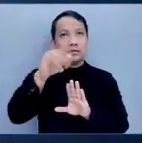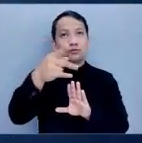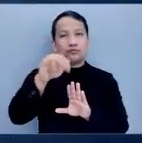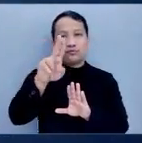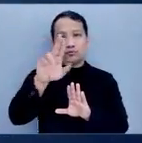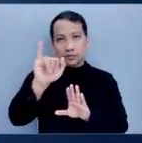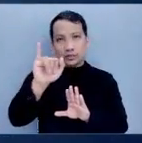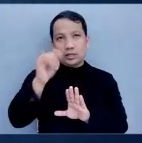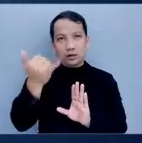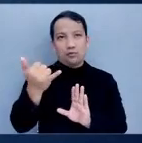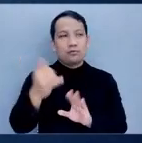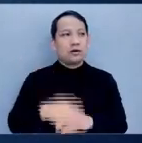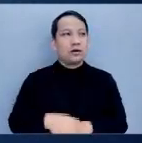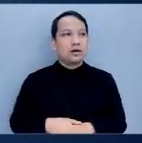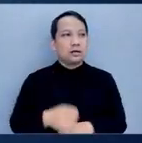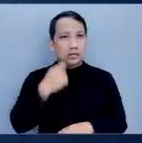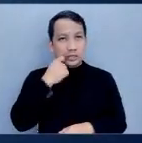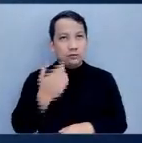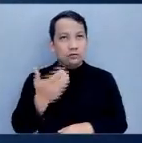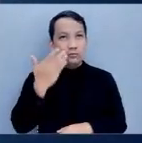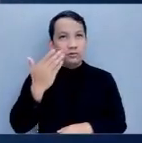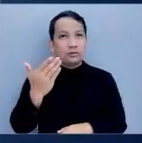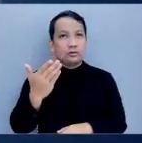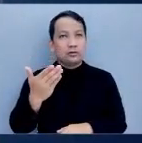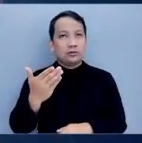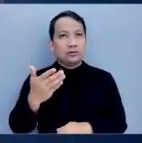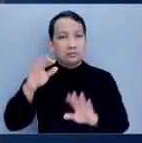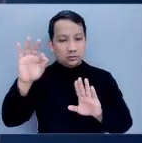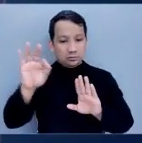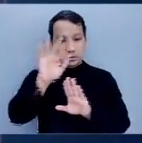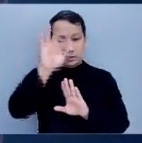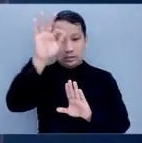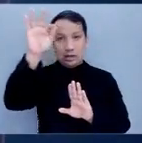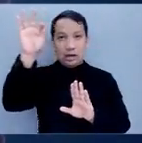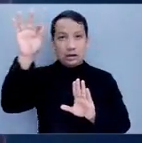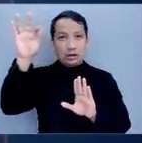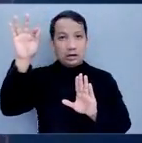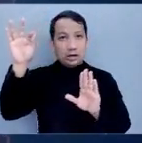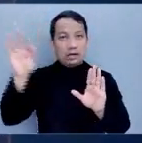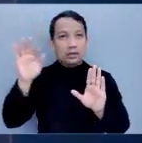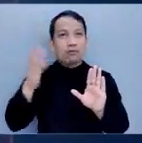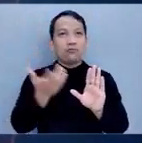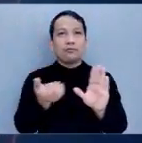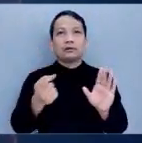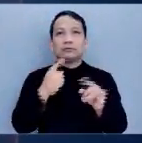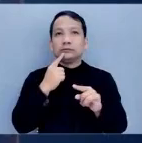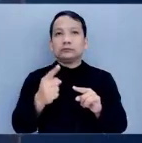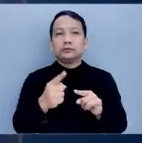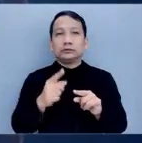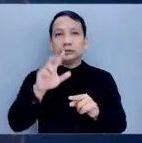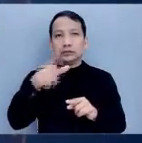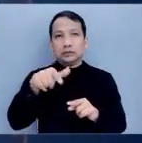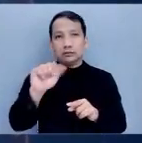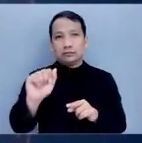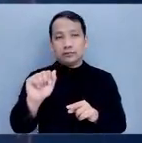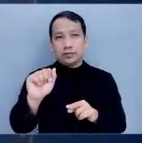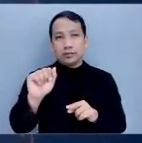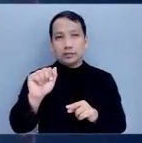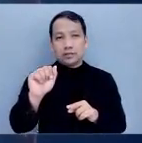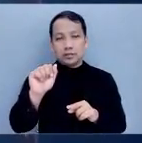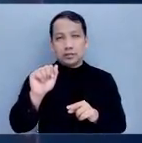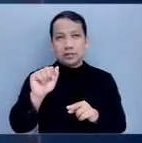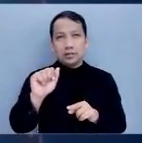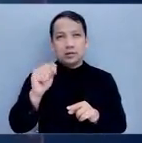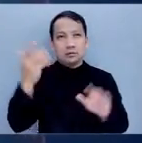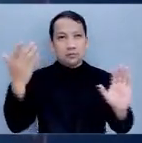Hakyui. Kaninang umaga lang lumabas ng Philippine Area of Responsibility ang bagyo. Sa paghila ng LPA at bagyo sa